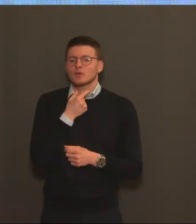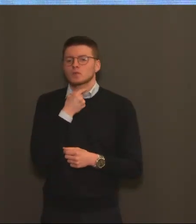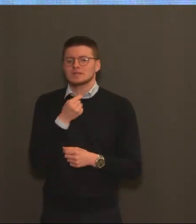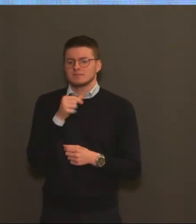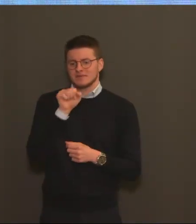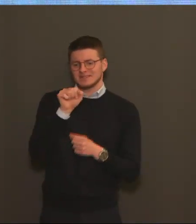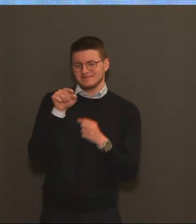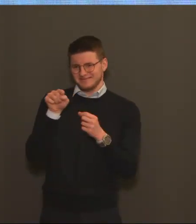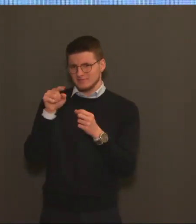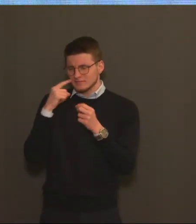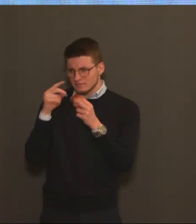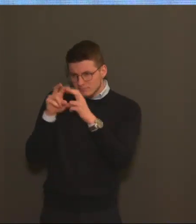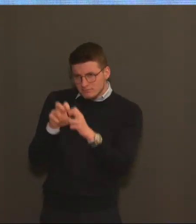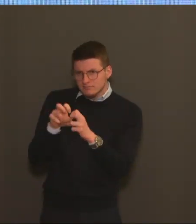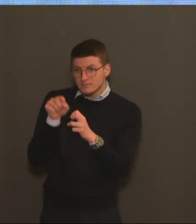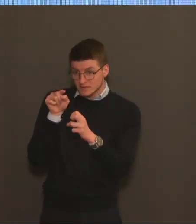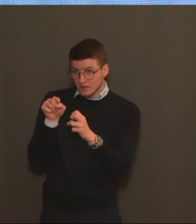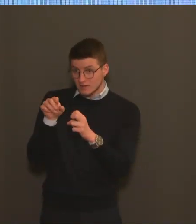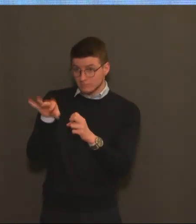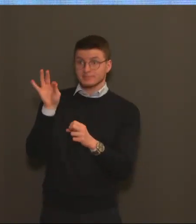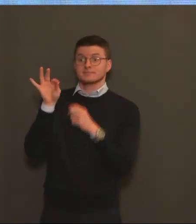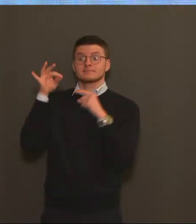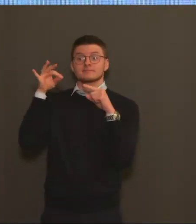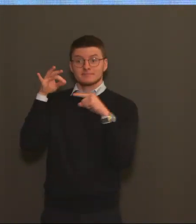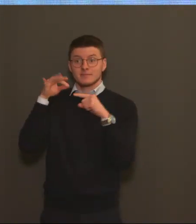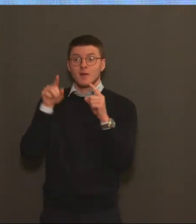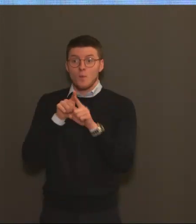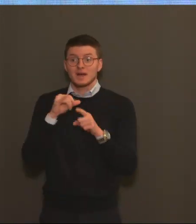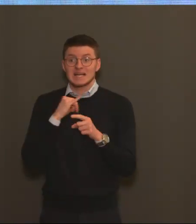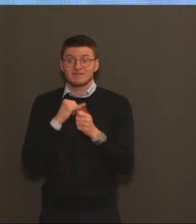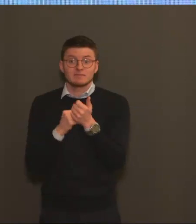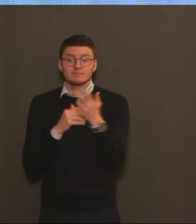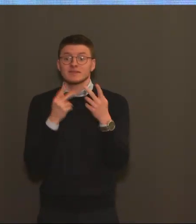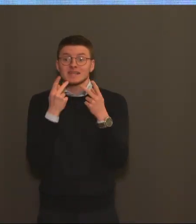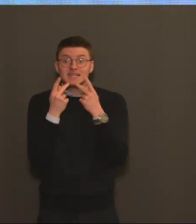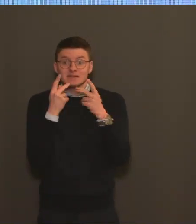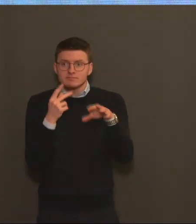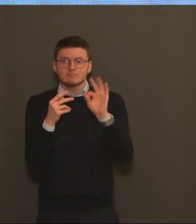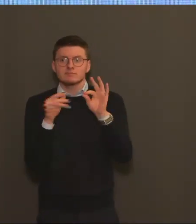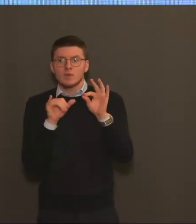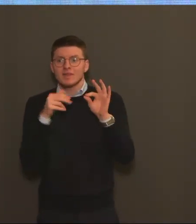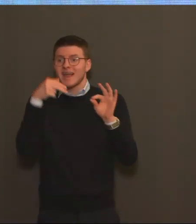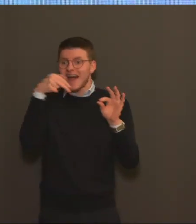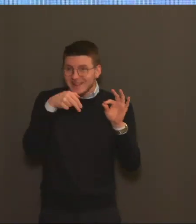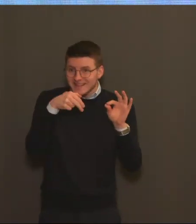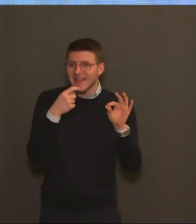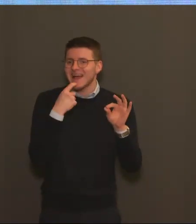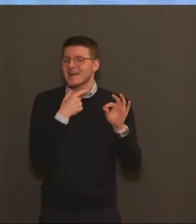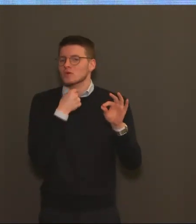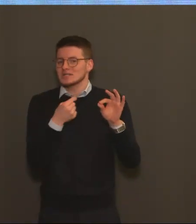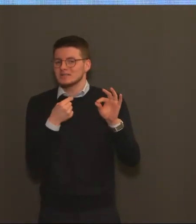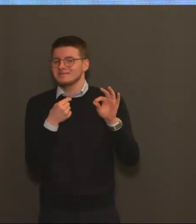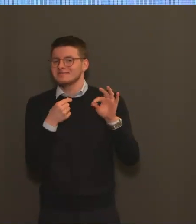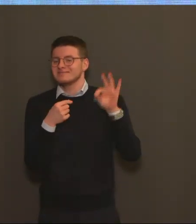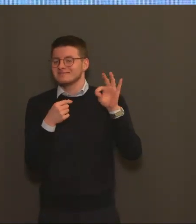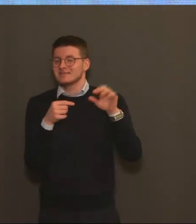ook antistoffentesten die enkel antistoffen detecteren tegen het N-eiwit. En dit N-eiwit zit niet in het